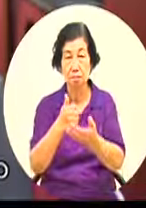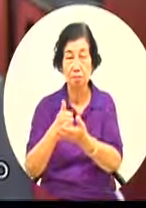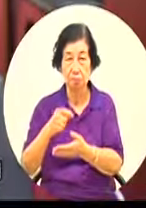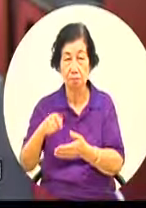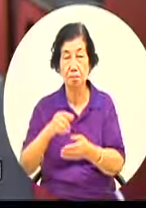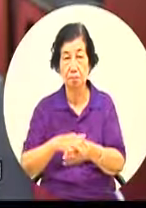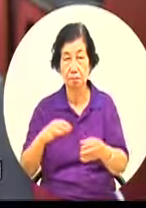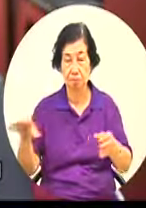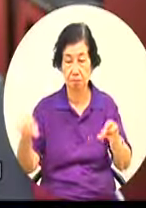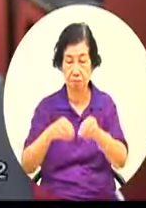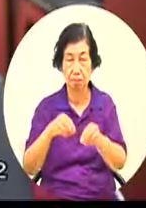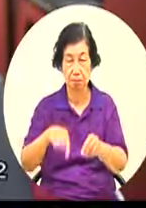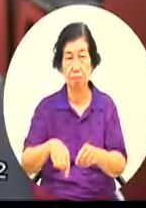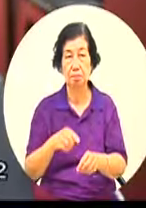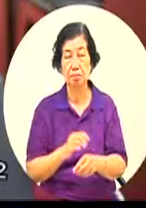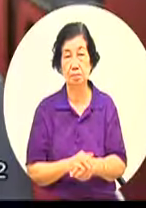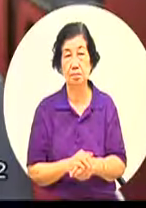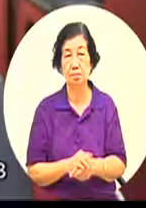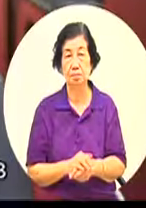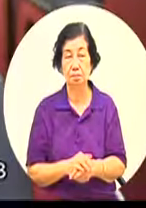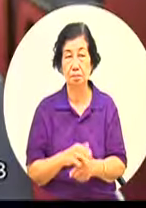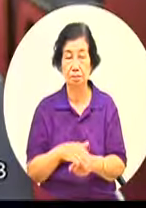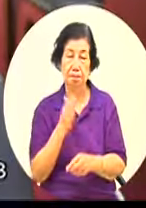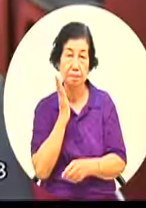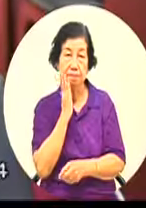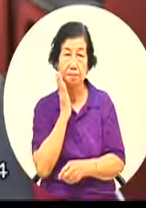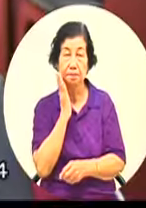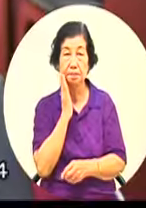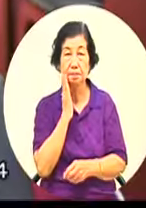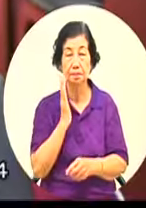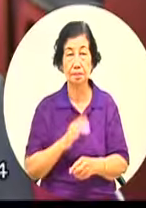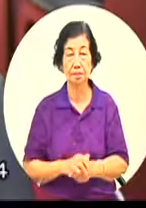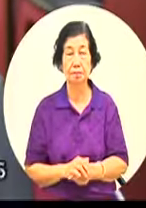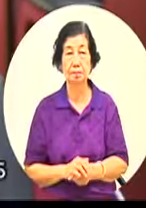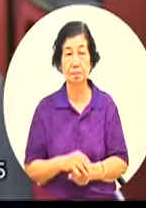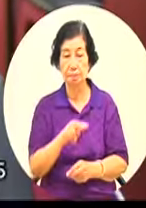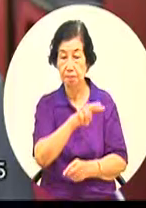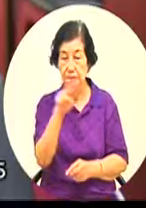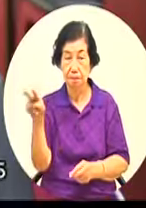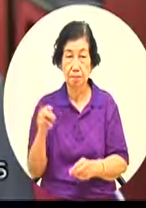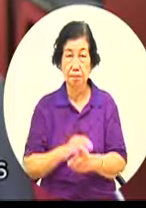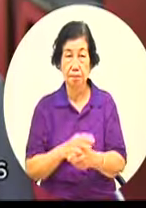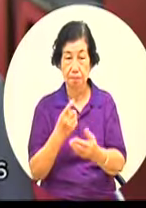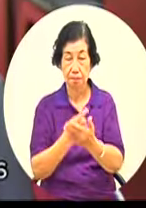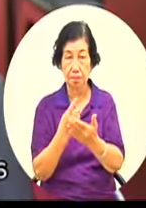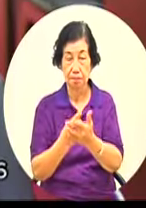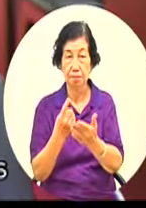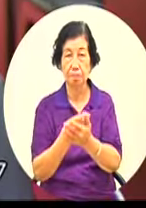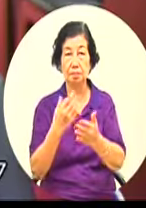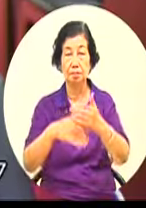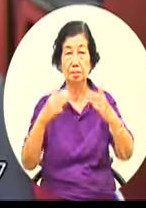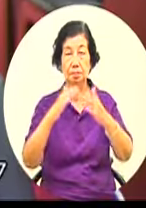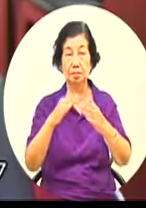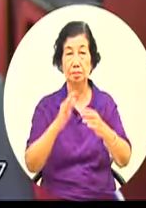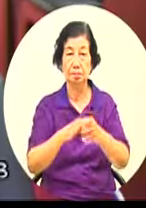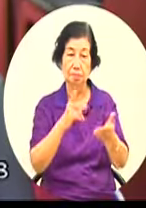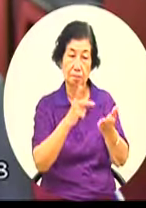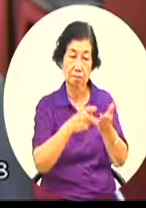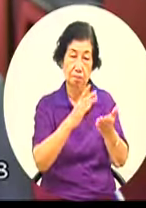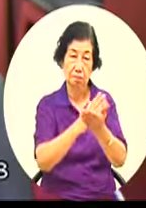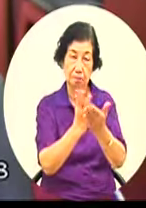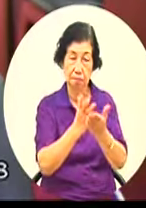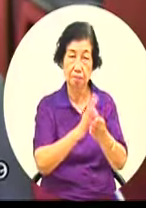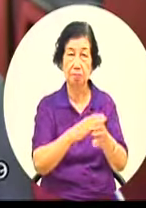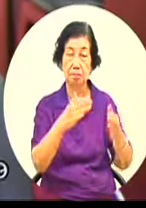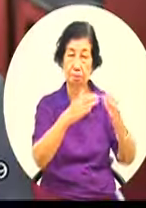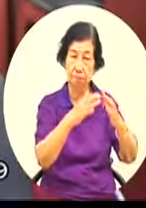过来的。那我觉得这样还蛮可惜的，因为我去看看各个学校的图书馆，其实好多小朋友在下课的